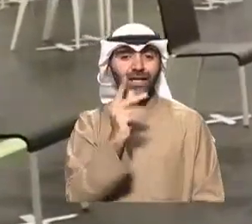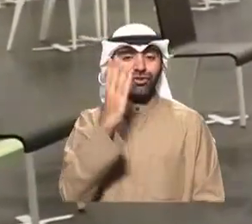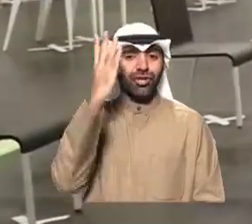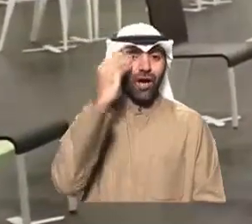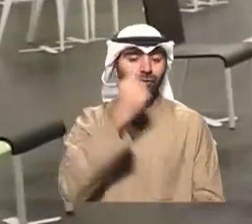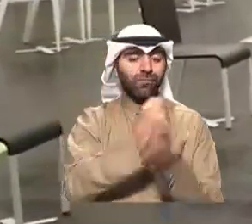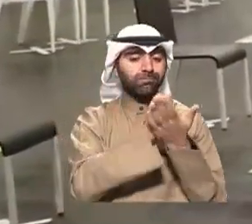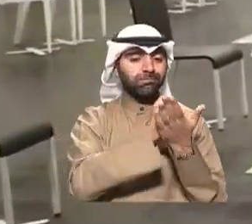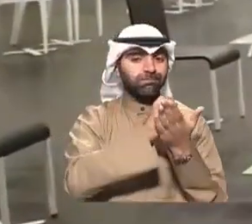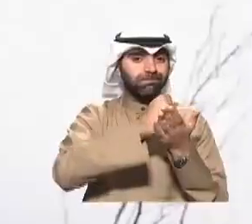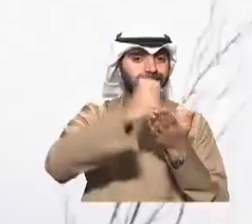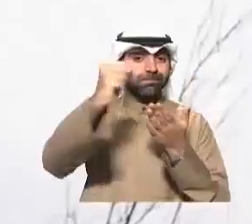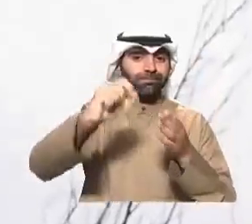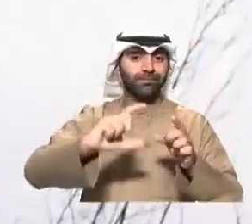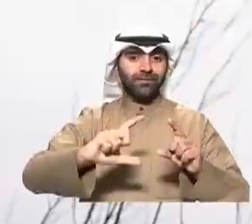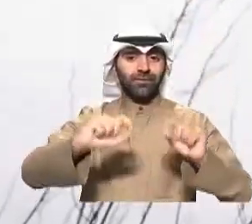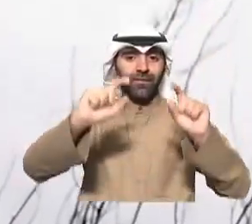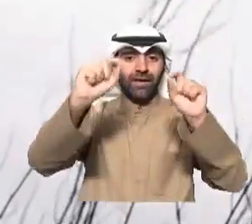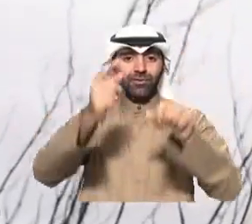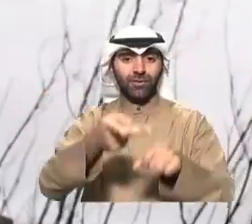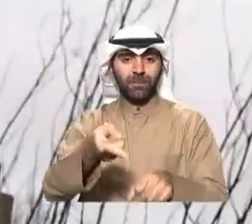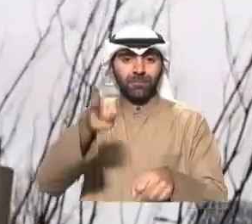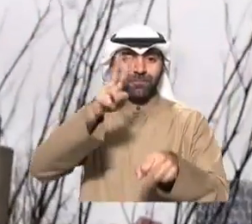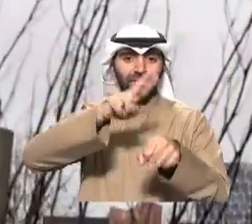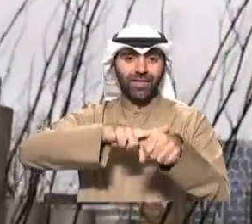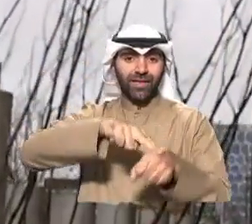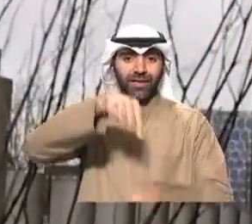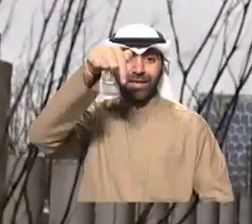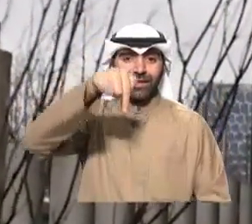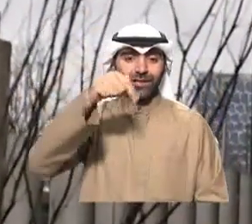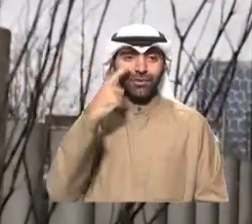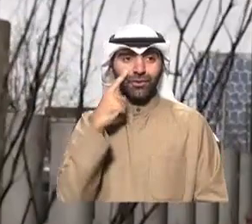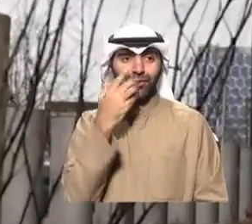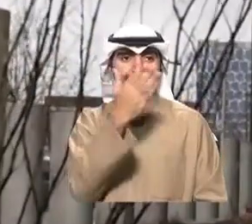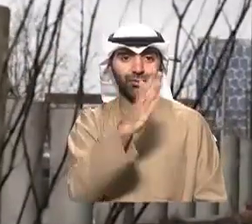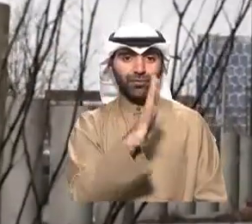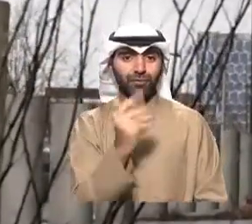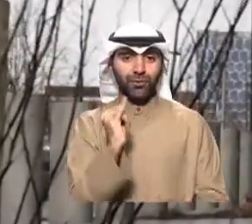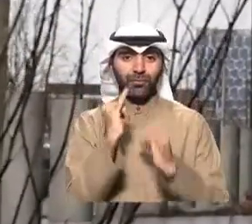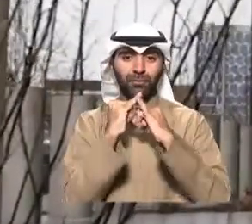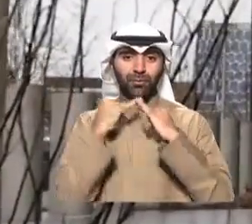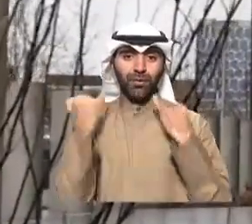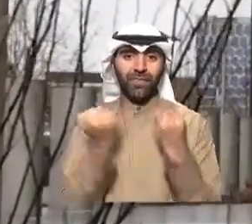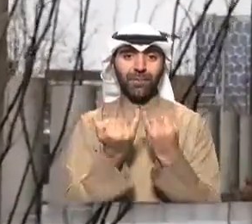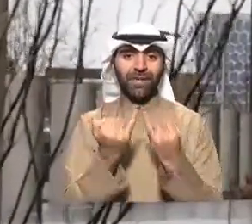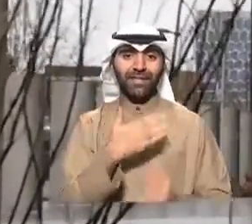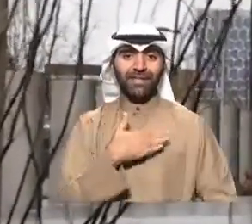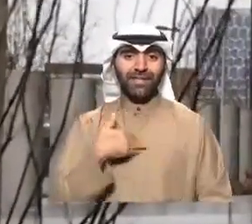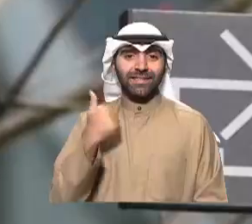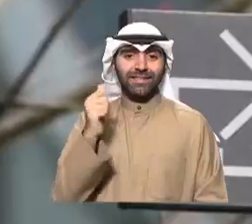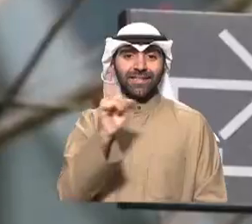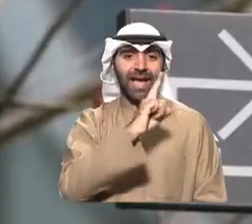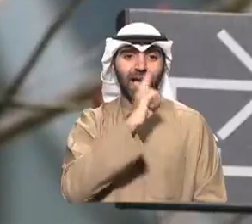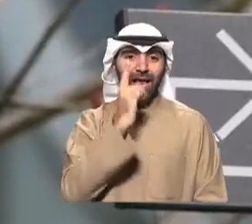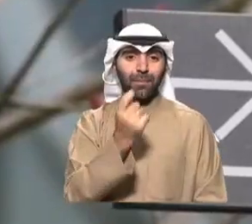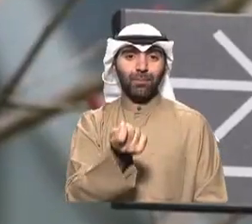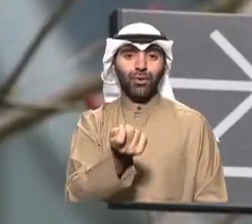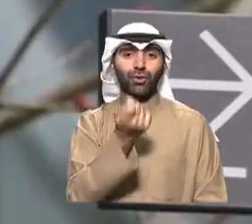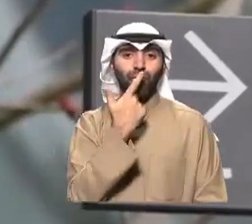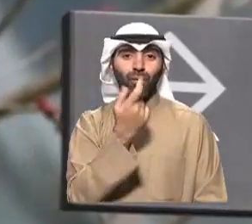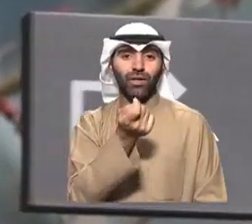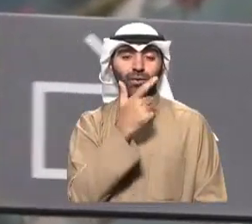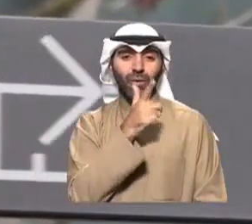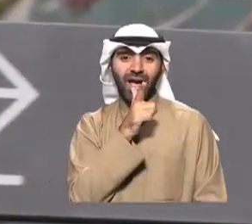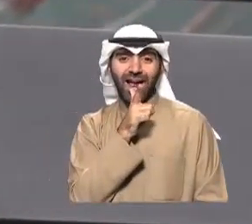التي جرى ترخيصها. في غضون ذلك، أكدت وكالة الأدوية الأوروبية أن لقاح أكسفورد ليس مرتبطاً